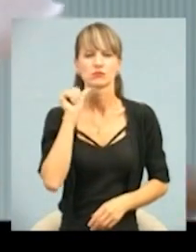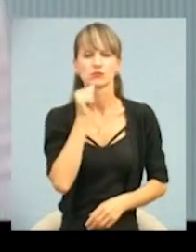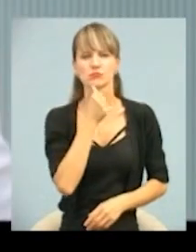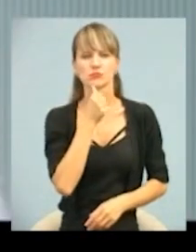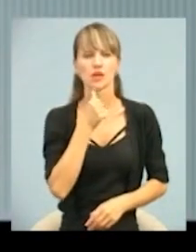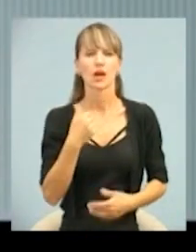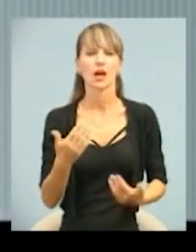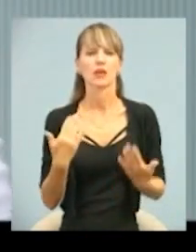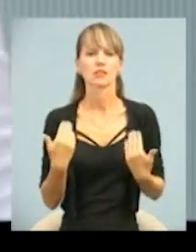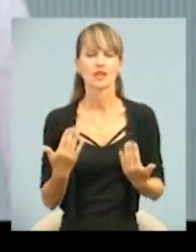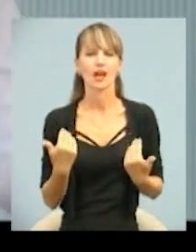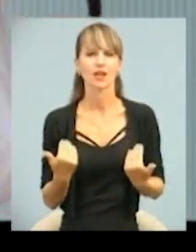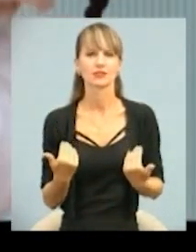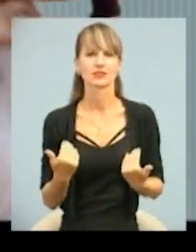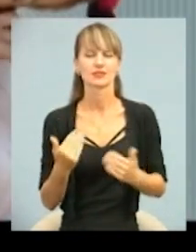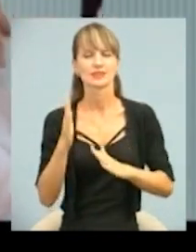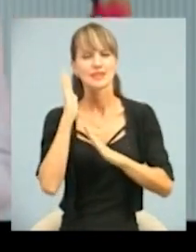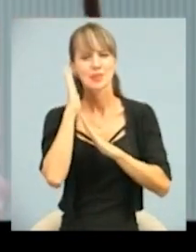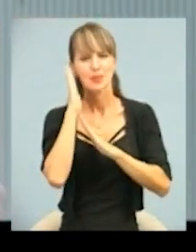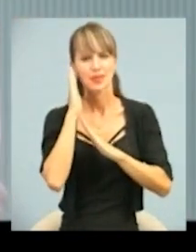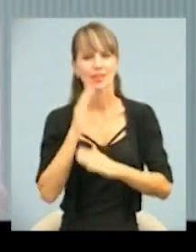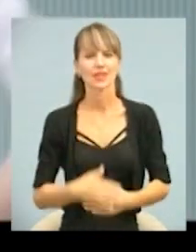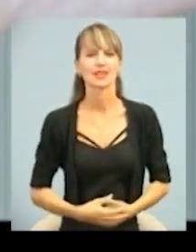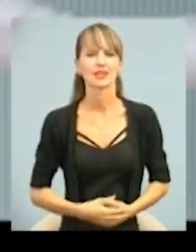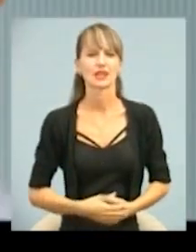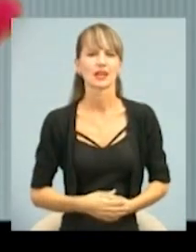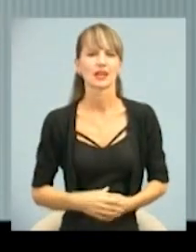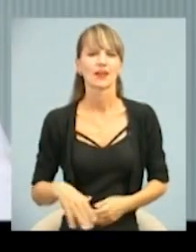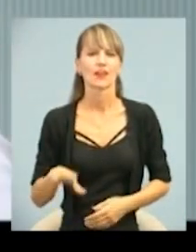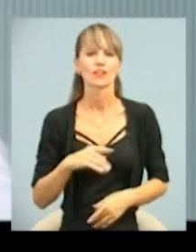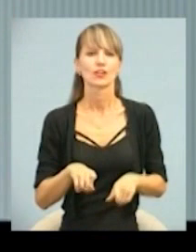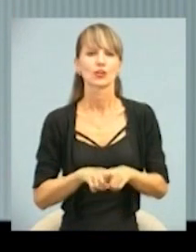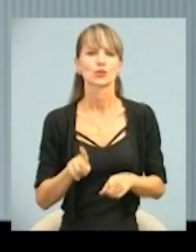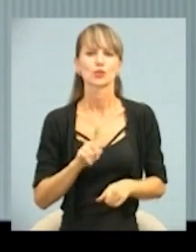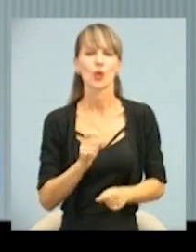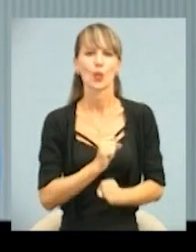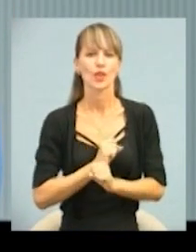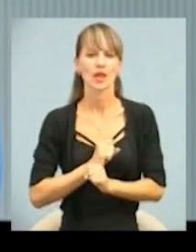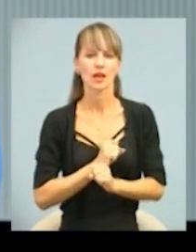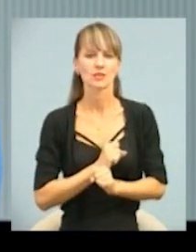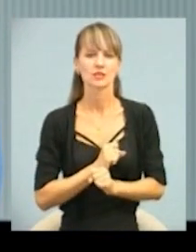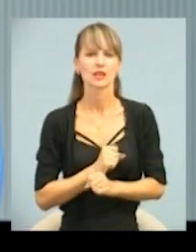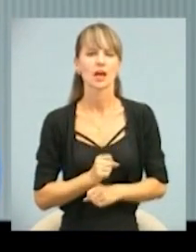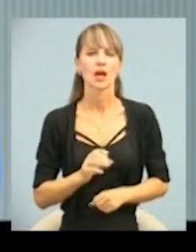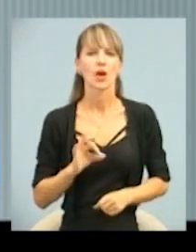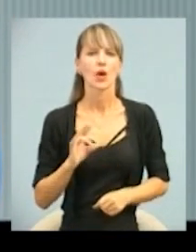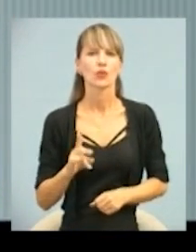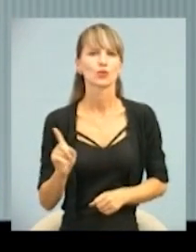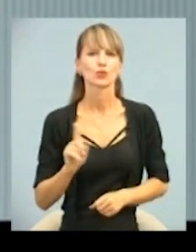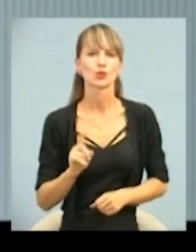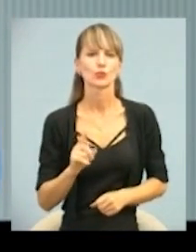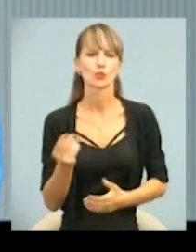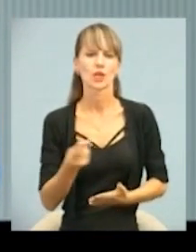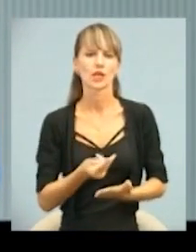он отдыхает, там спит. Ну, все такое, что отдыхать. Он